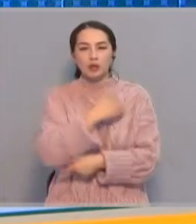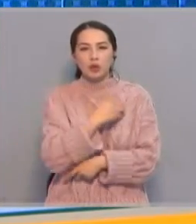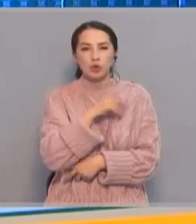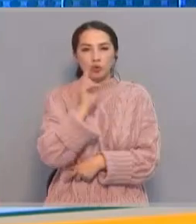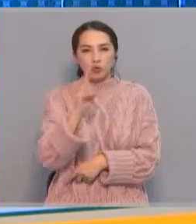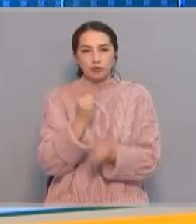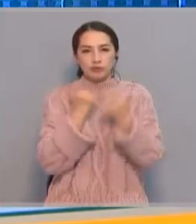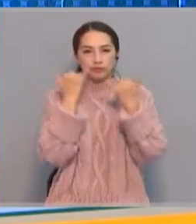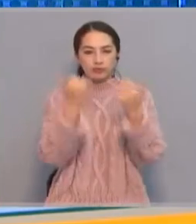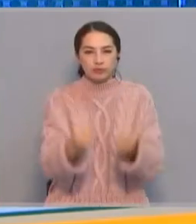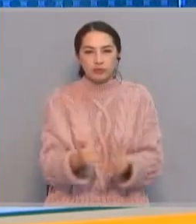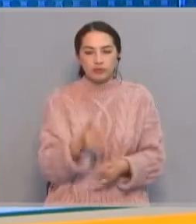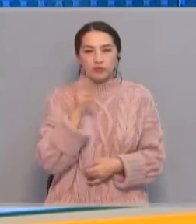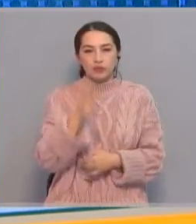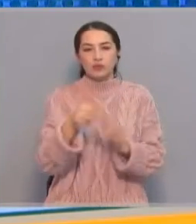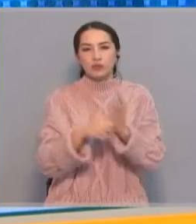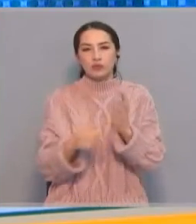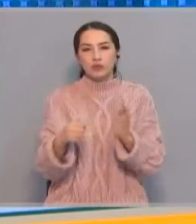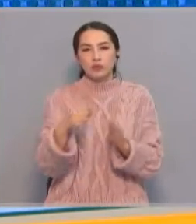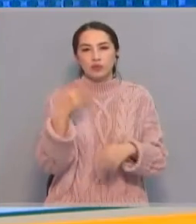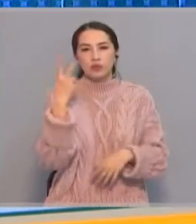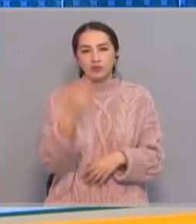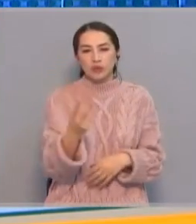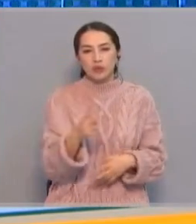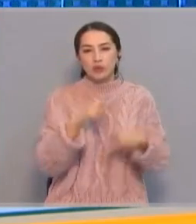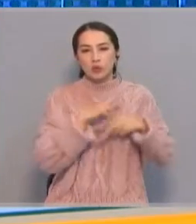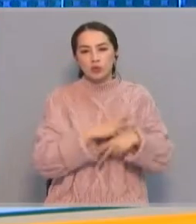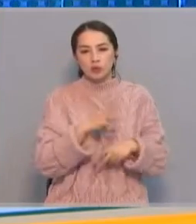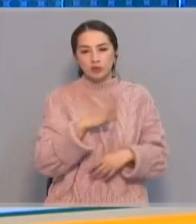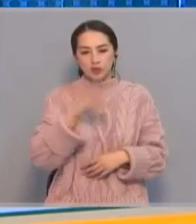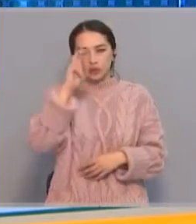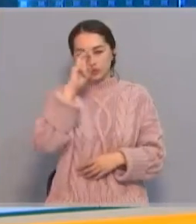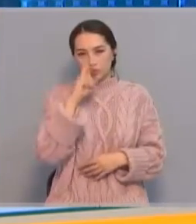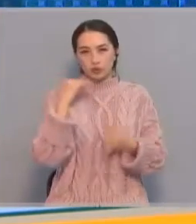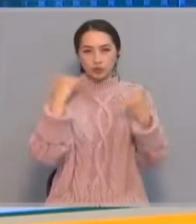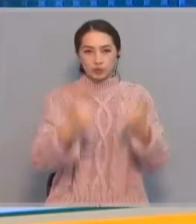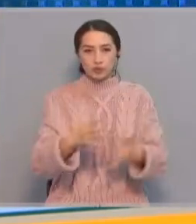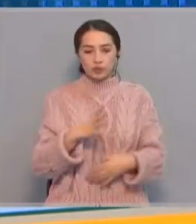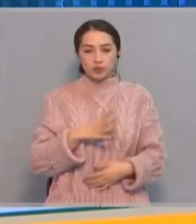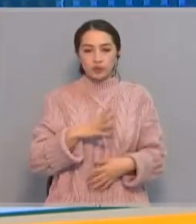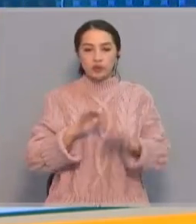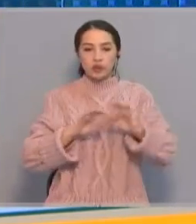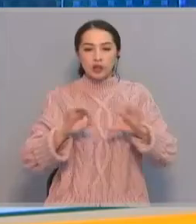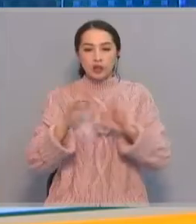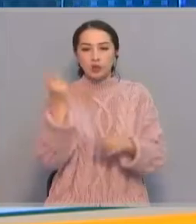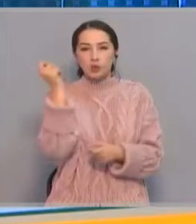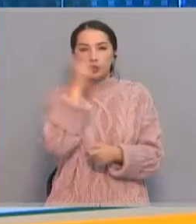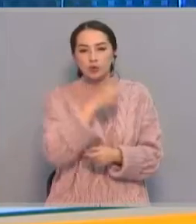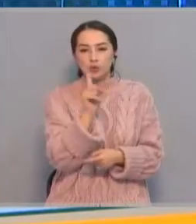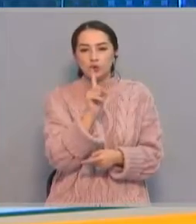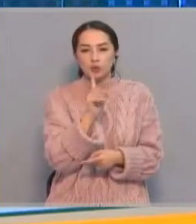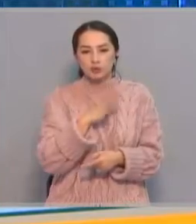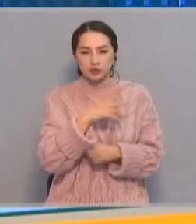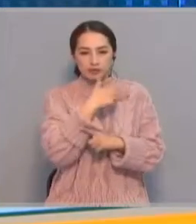году 3682 жителя района трудоустроились по госпрограмме. Наш корреспондент ознакомился с